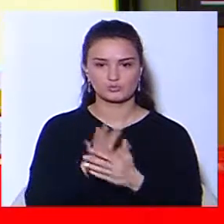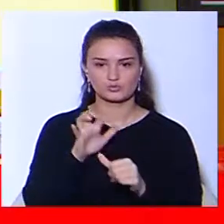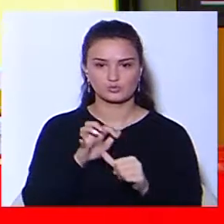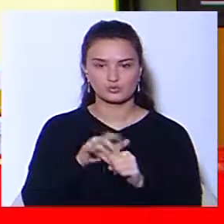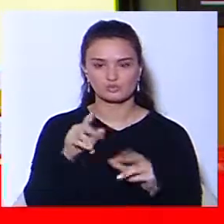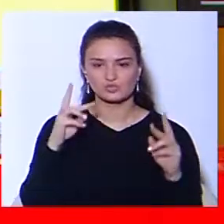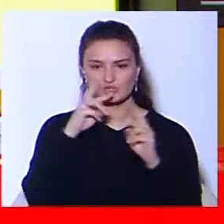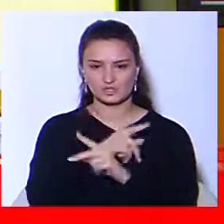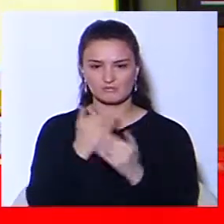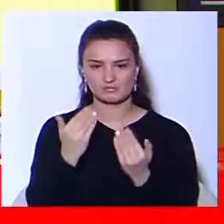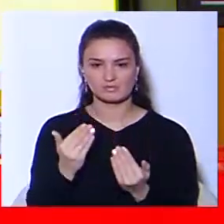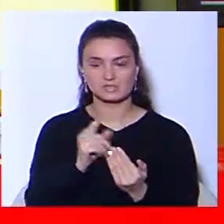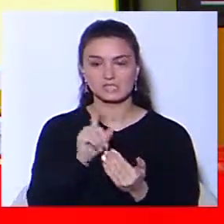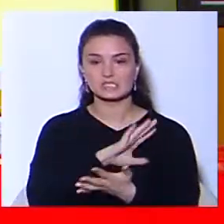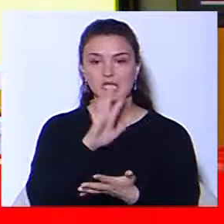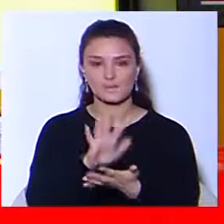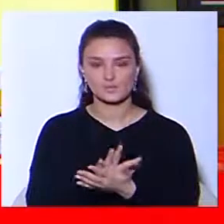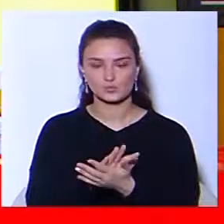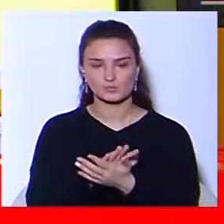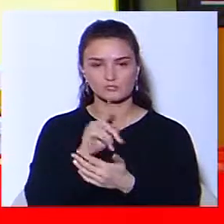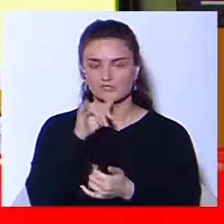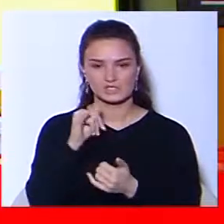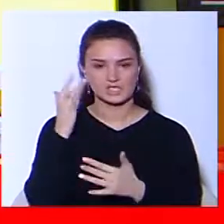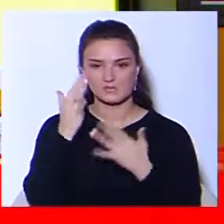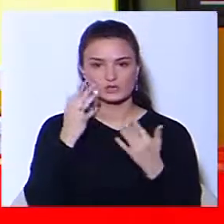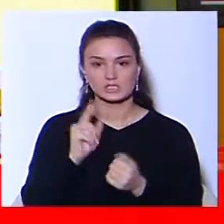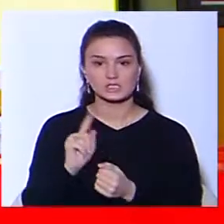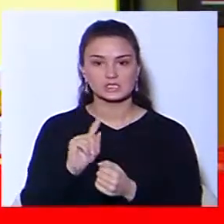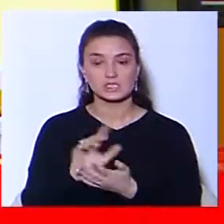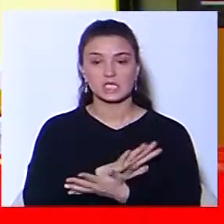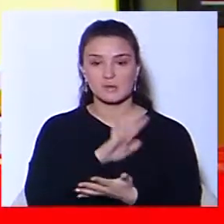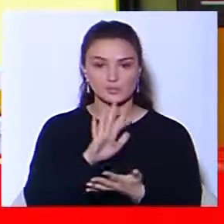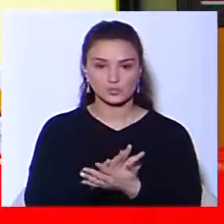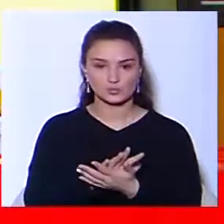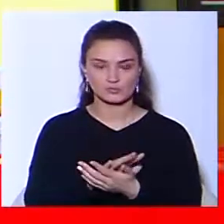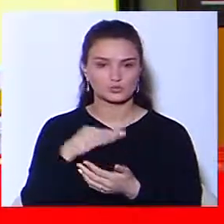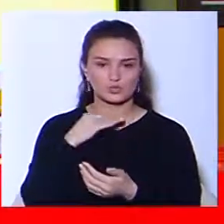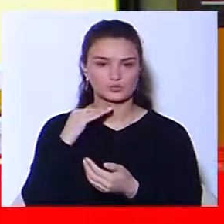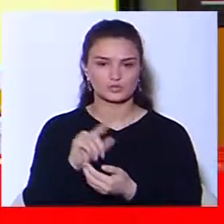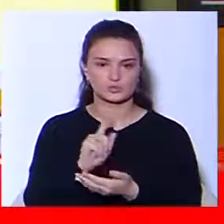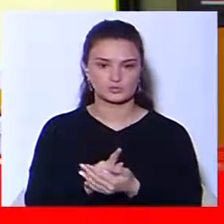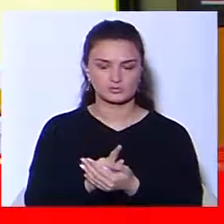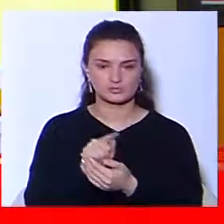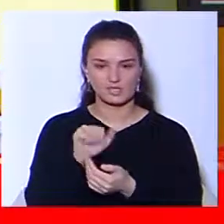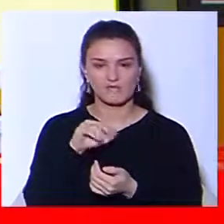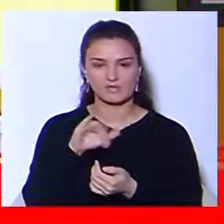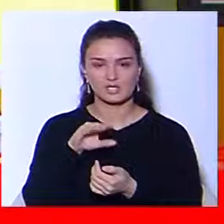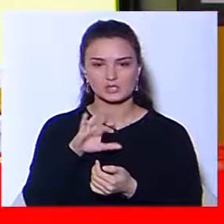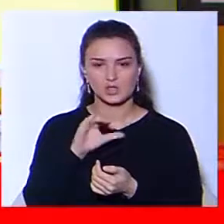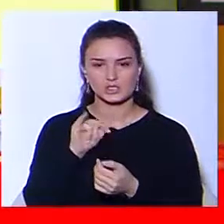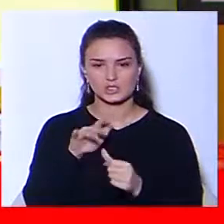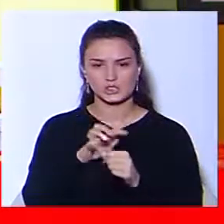მისი შხამებით. რაც დააბინძურებს, თქვენ ვერ წარმოიდგენთ რას, დააბინძურებს ხორცს, ანუ აფლატოქსინი